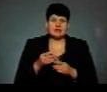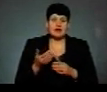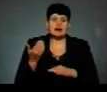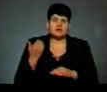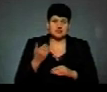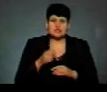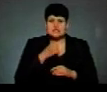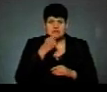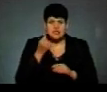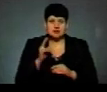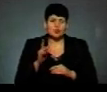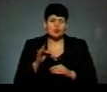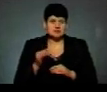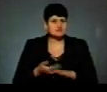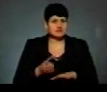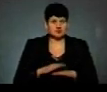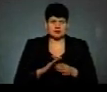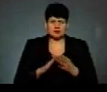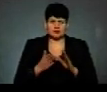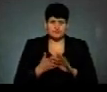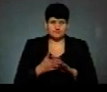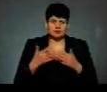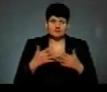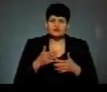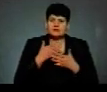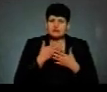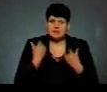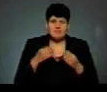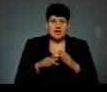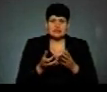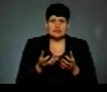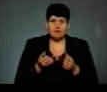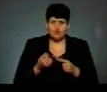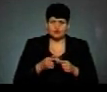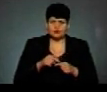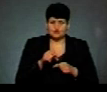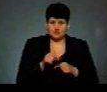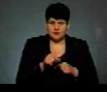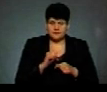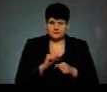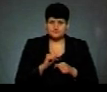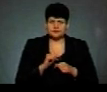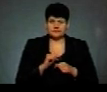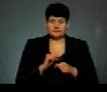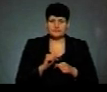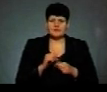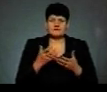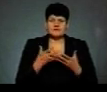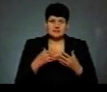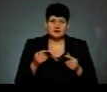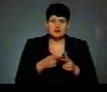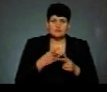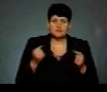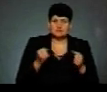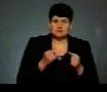Але на старших курсах трошечки складніша ситуація, тому що нема набору оцього, як ми його називаємо тепер весняний чи зимовий, тому що ми